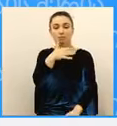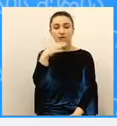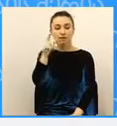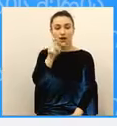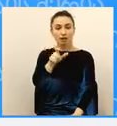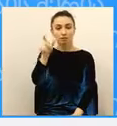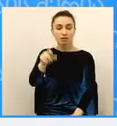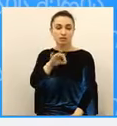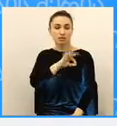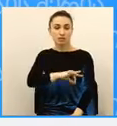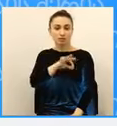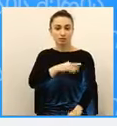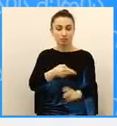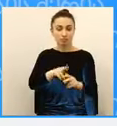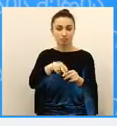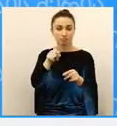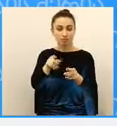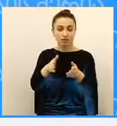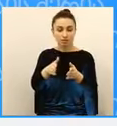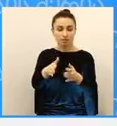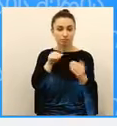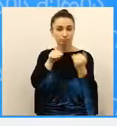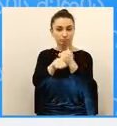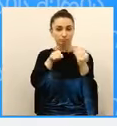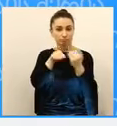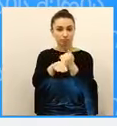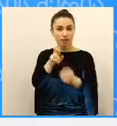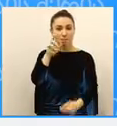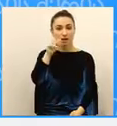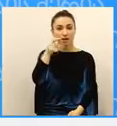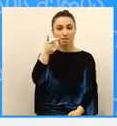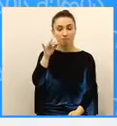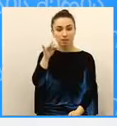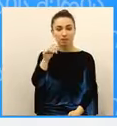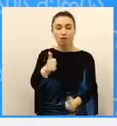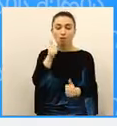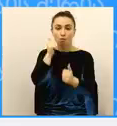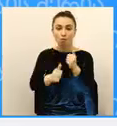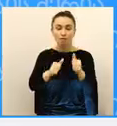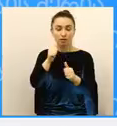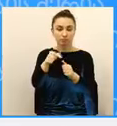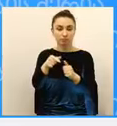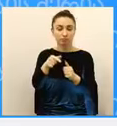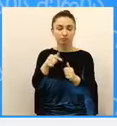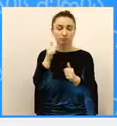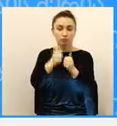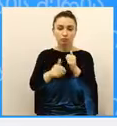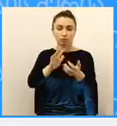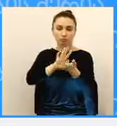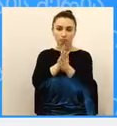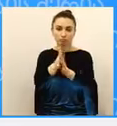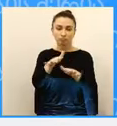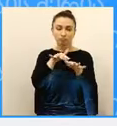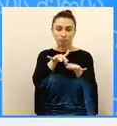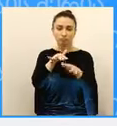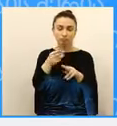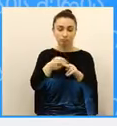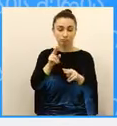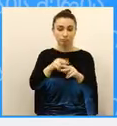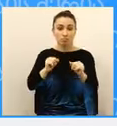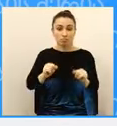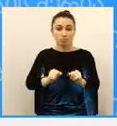ბევრი ადამიანი სარგებლობს ამ კონკრეტული გზით. Ბაგები ყოველთვის დატვირთულია და მაქსიმალურად